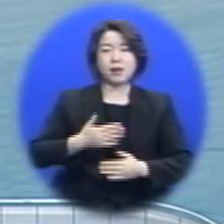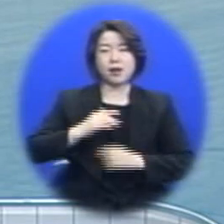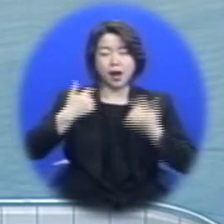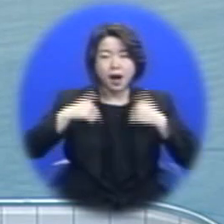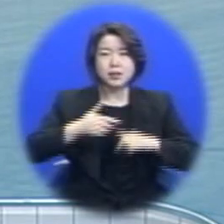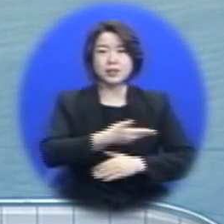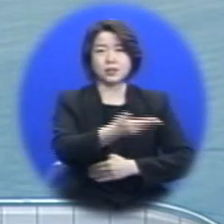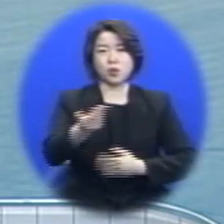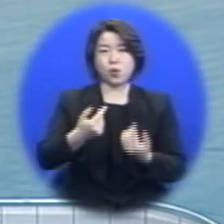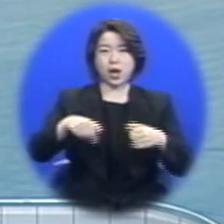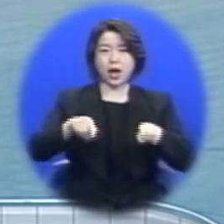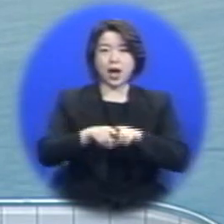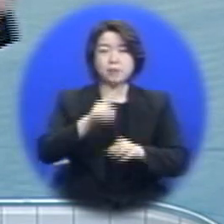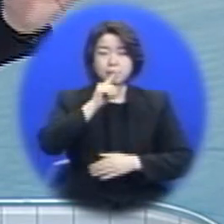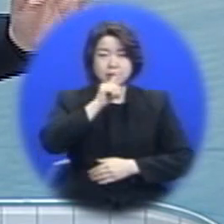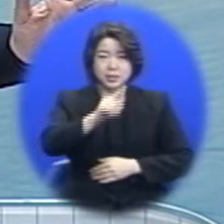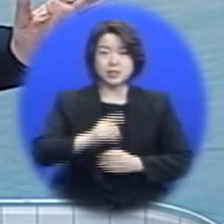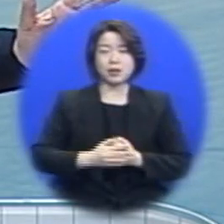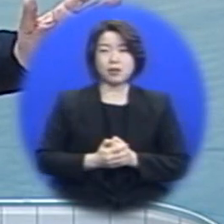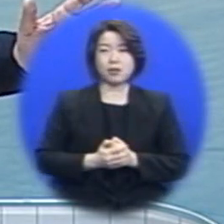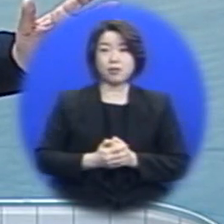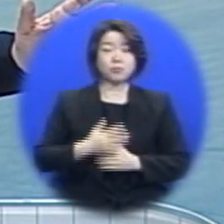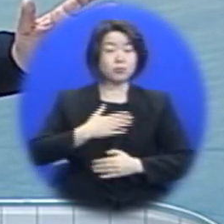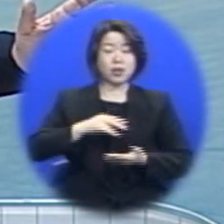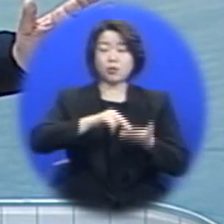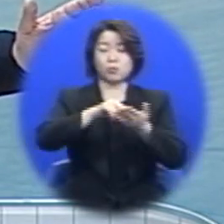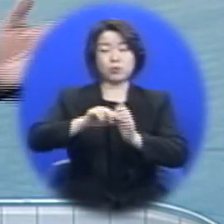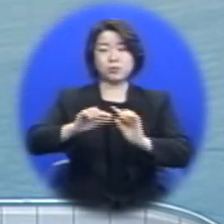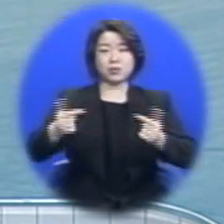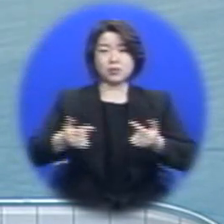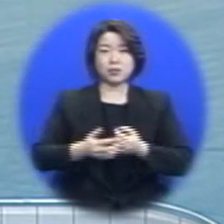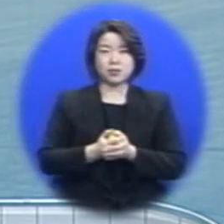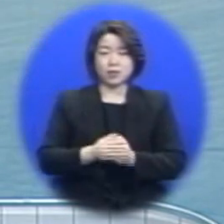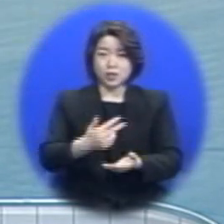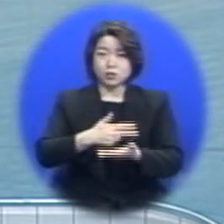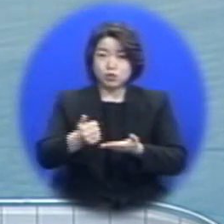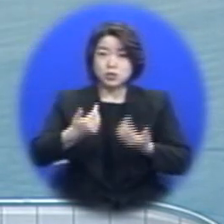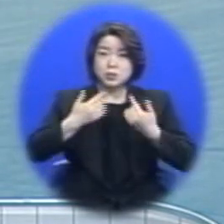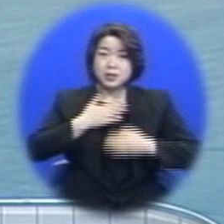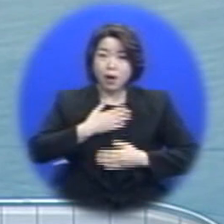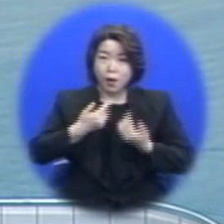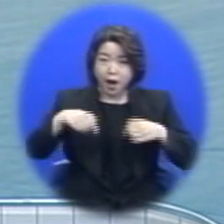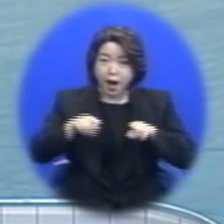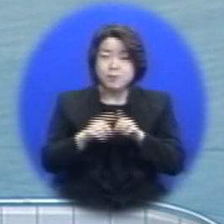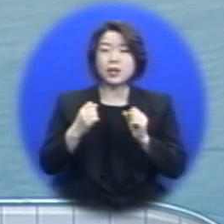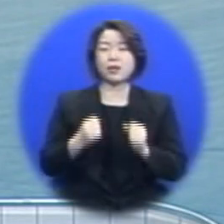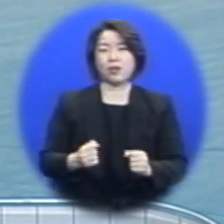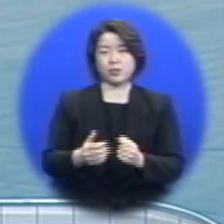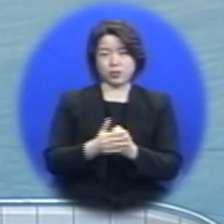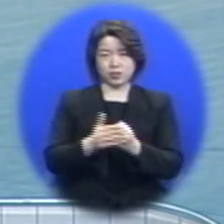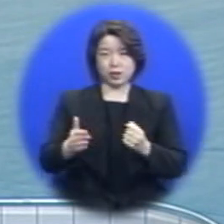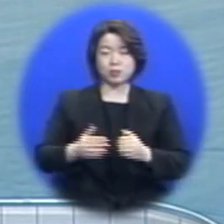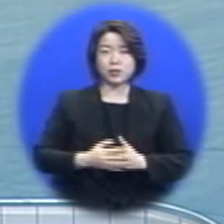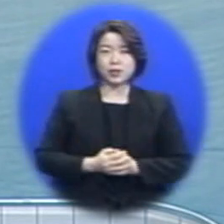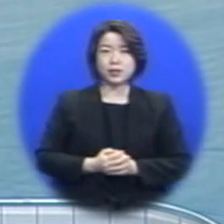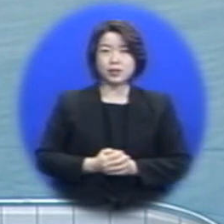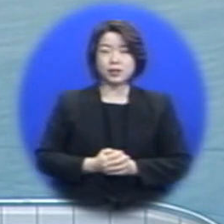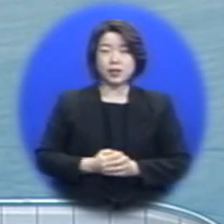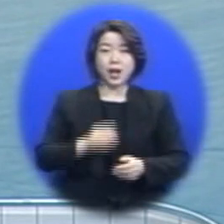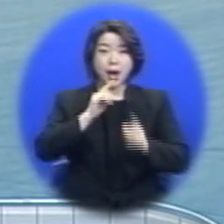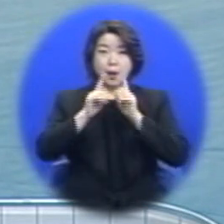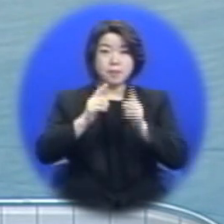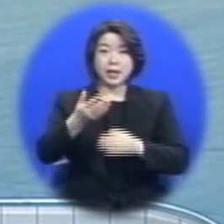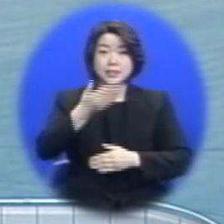있으리라. 나는 외롭지 않았습니다. 주님이 나와 함께 계셨기 때문입니다.